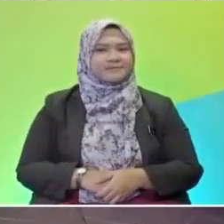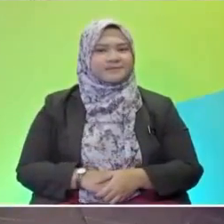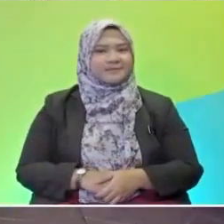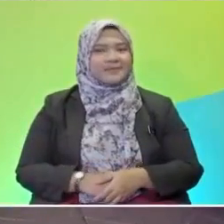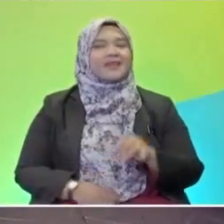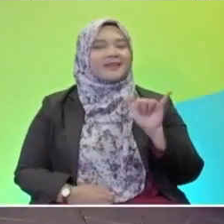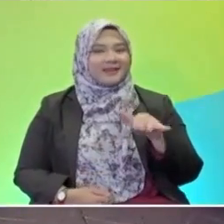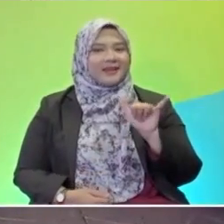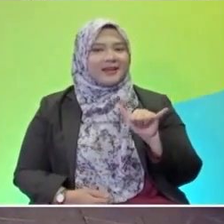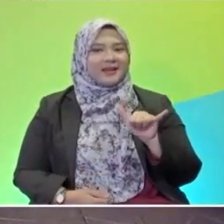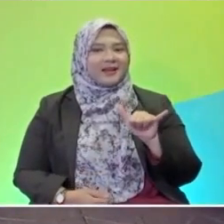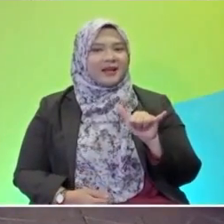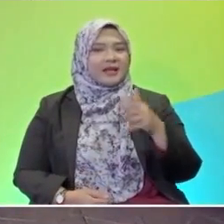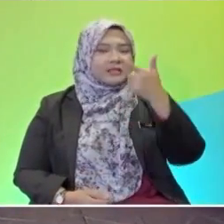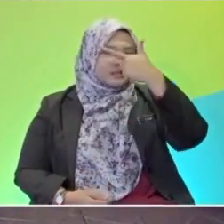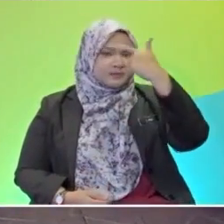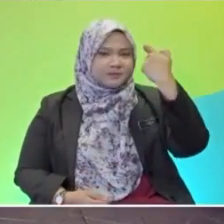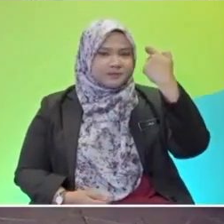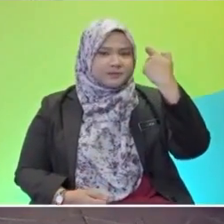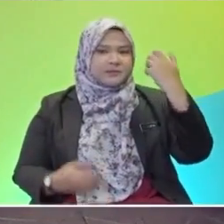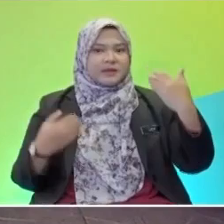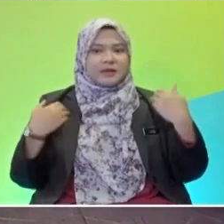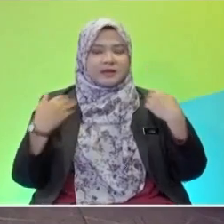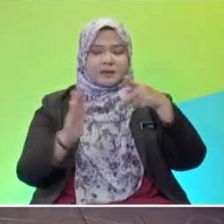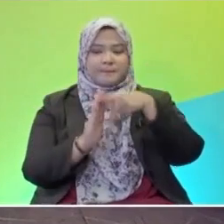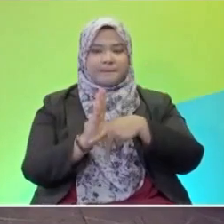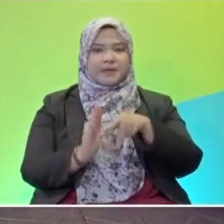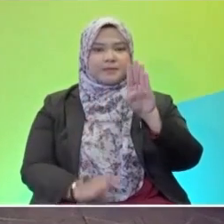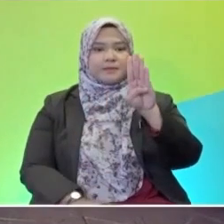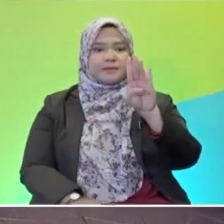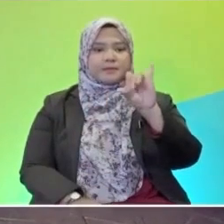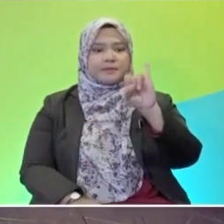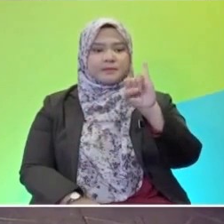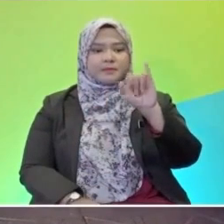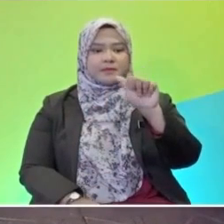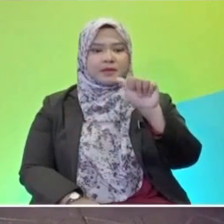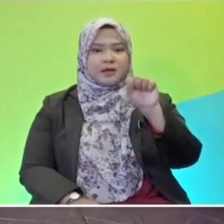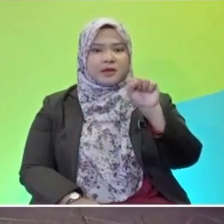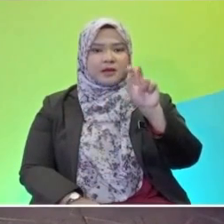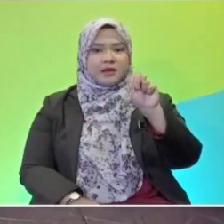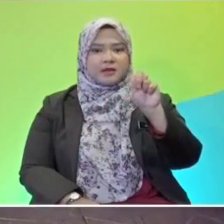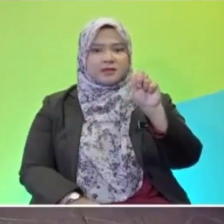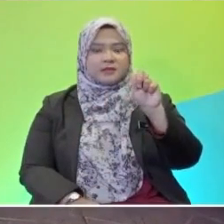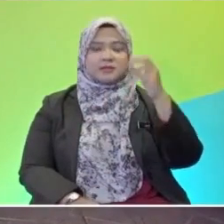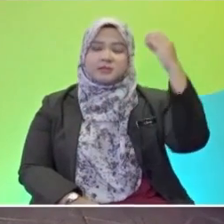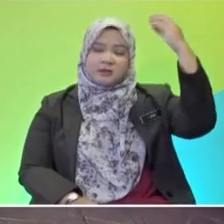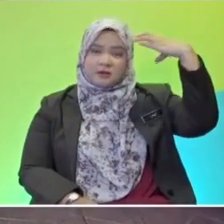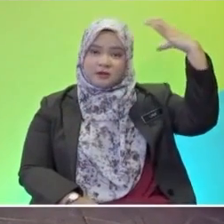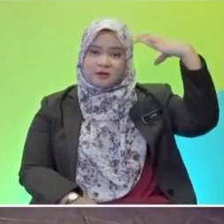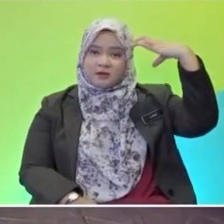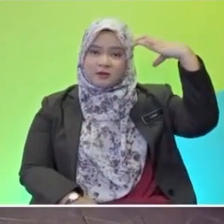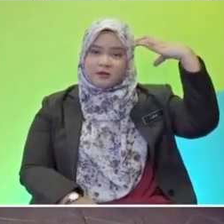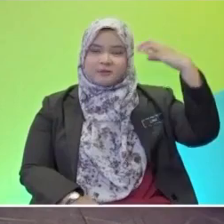lah kalau kita berada di Kedai Kita Tengah minum kita dapat melihat stroke yang kita gunakan itu bengkok Sebenarnya bukan bengkok tapi disebabkan